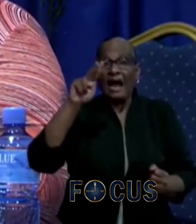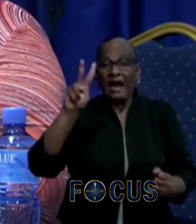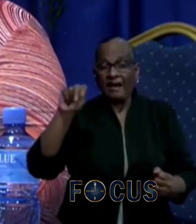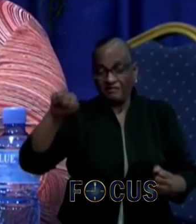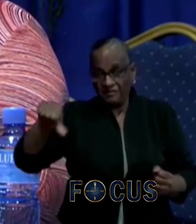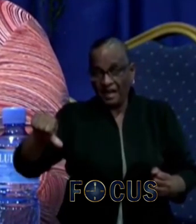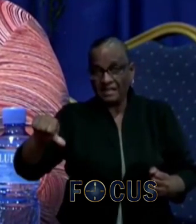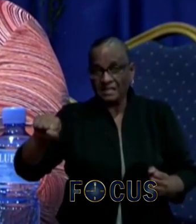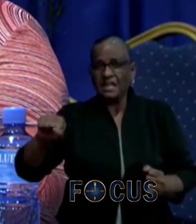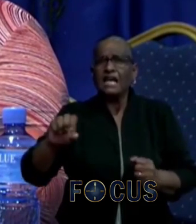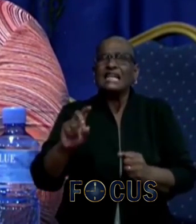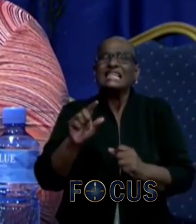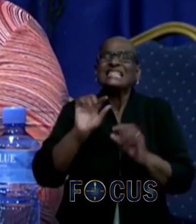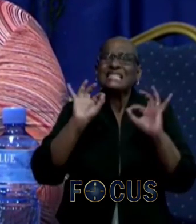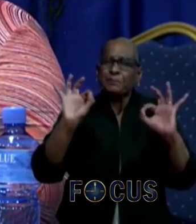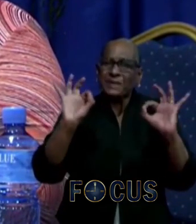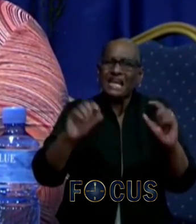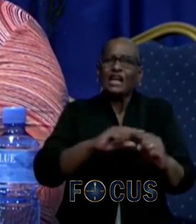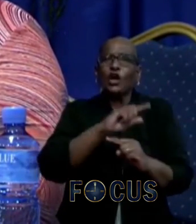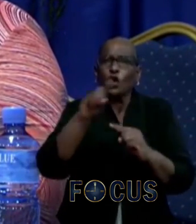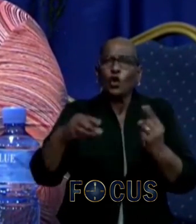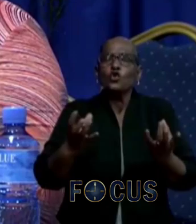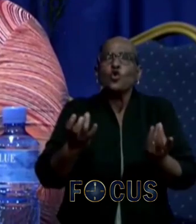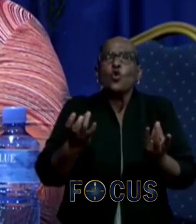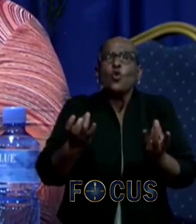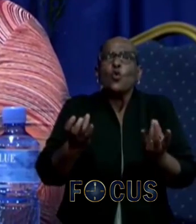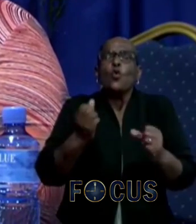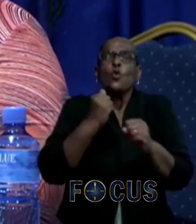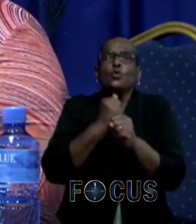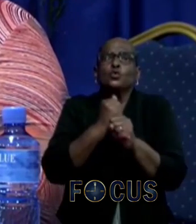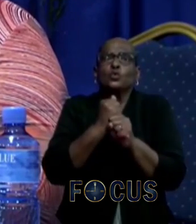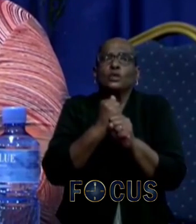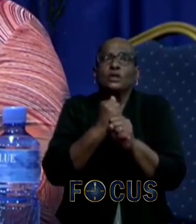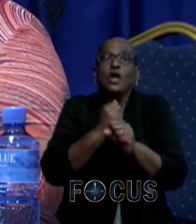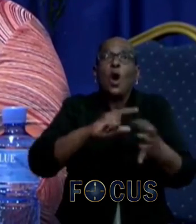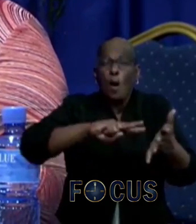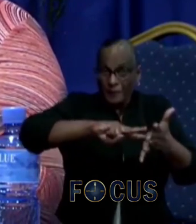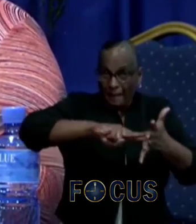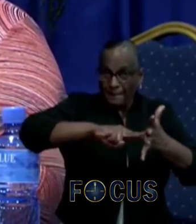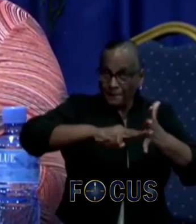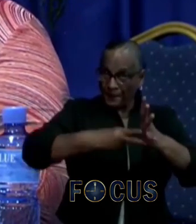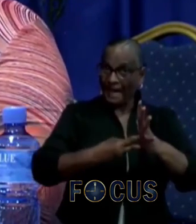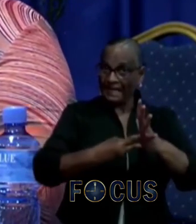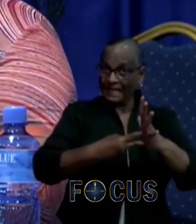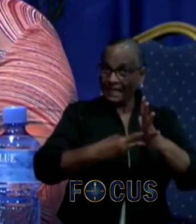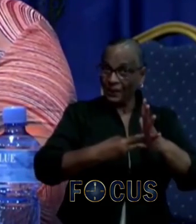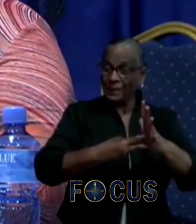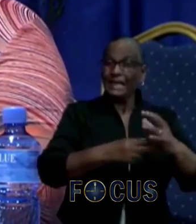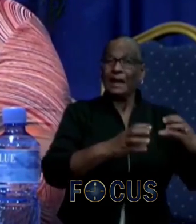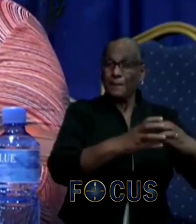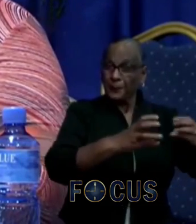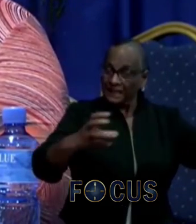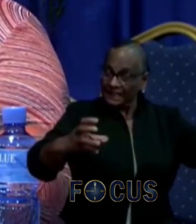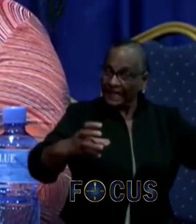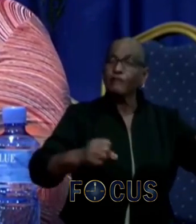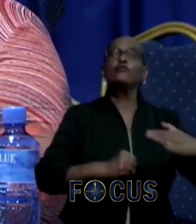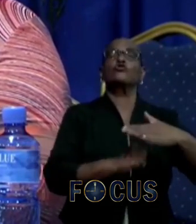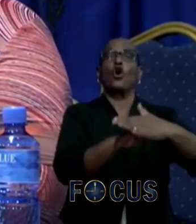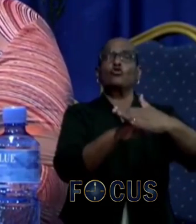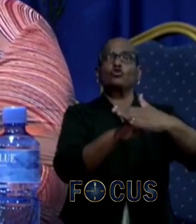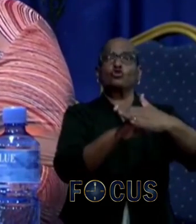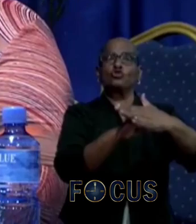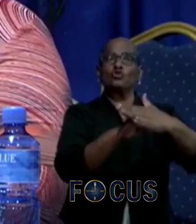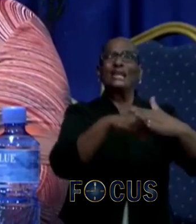er een speciale ronde van IFS zal worden gehouden om de particuliere sector te ondersteunen in